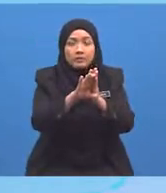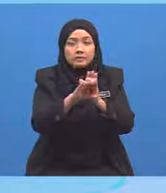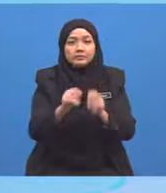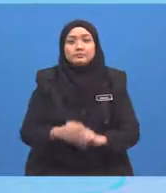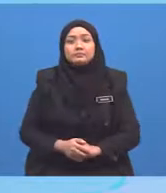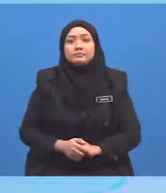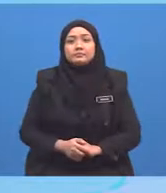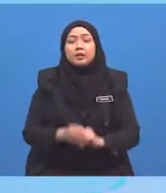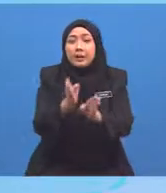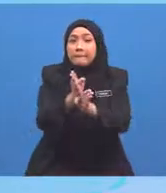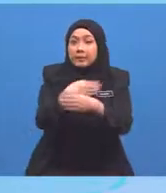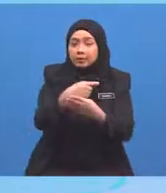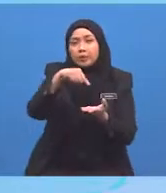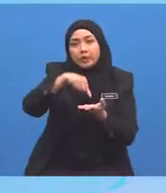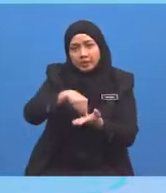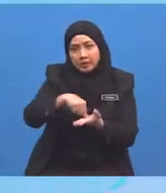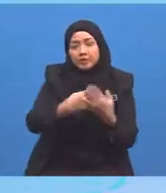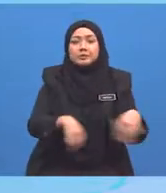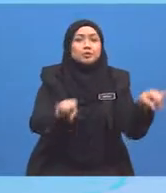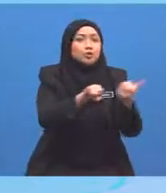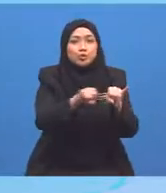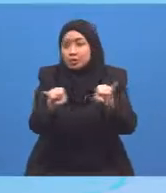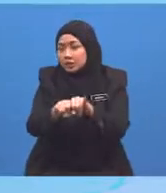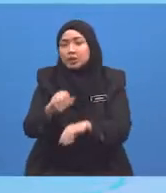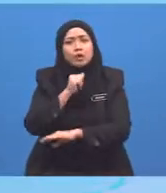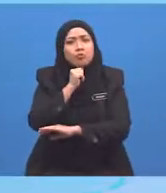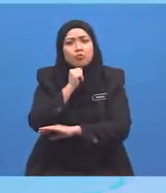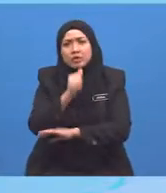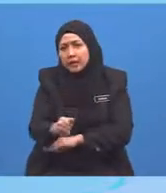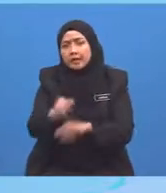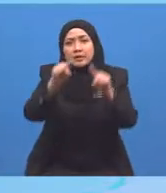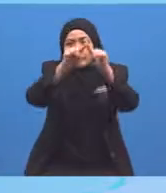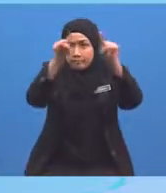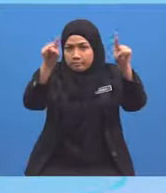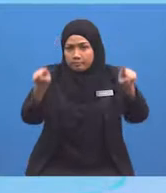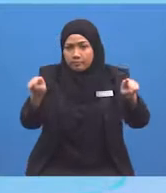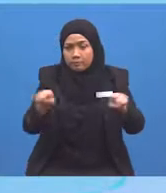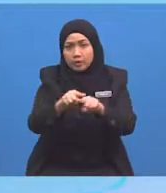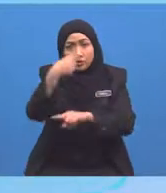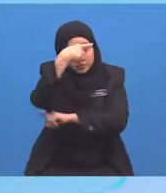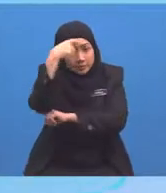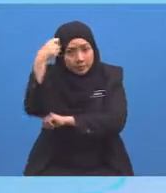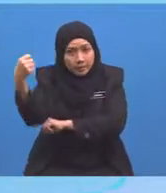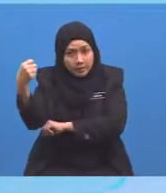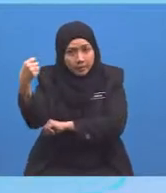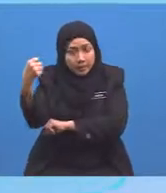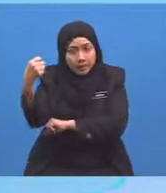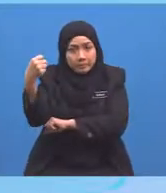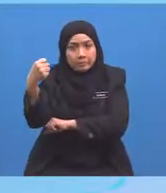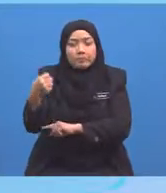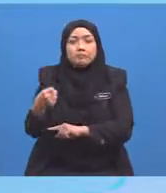Bagus. Bentuk ini juga bukan sejenis poligon kerana ia